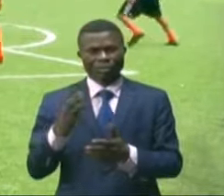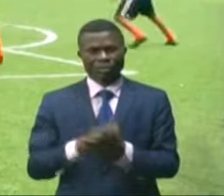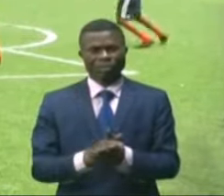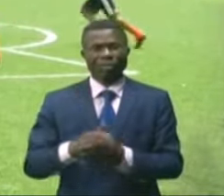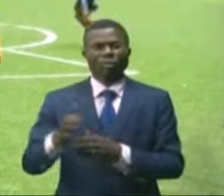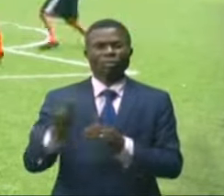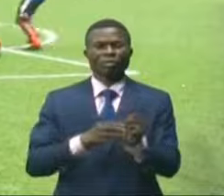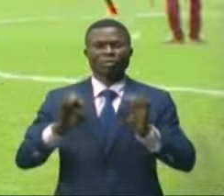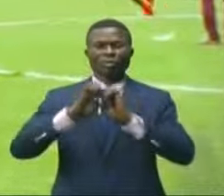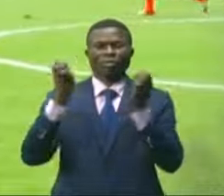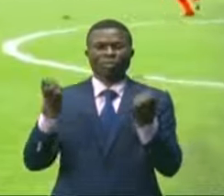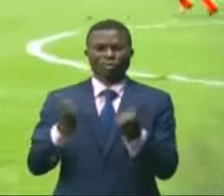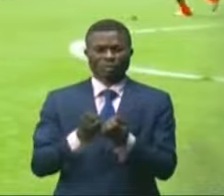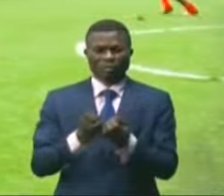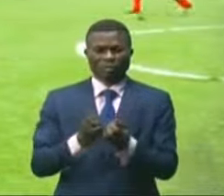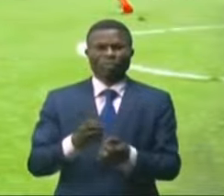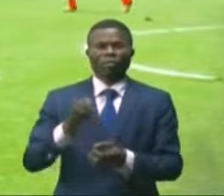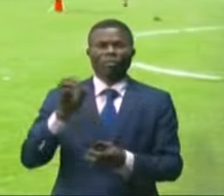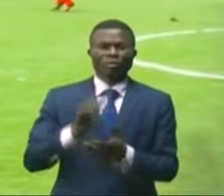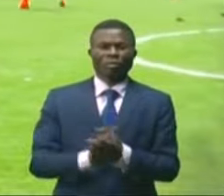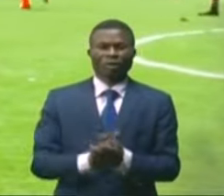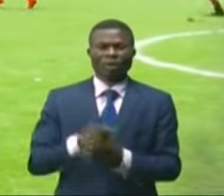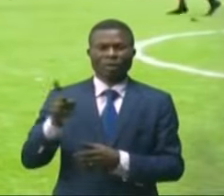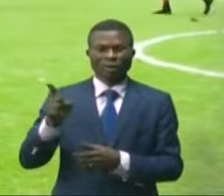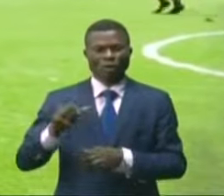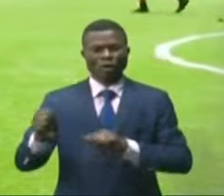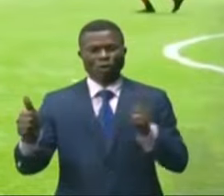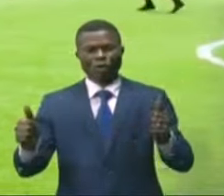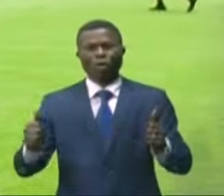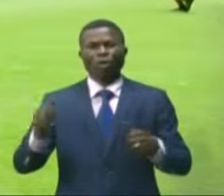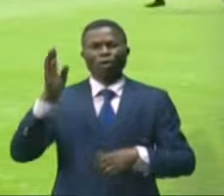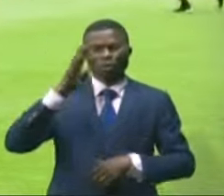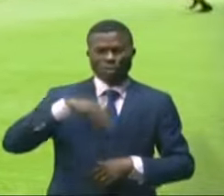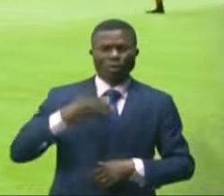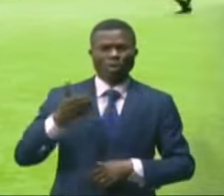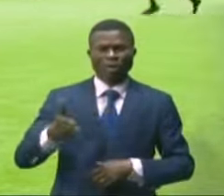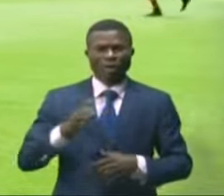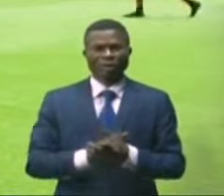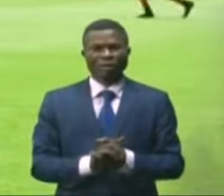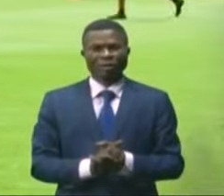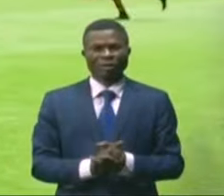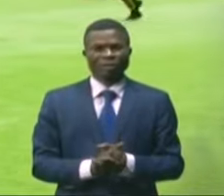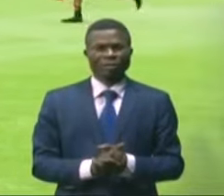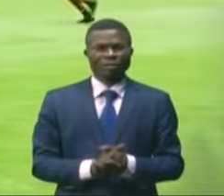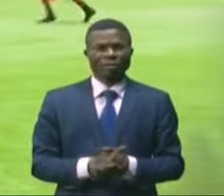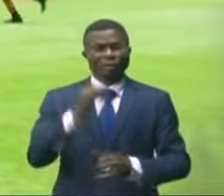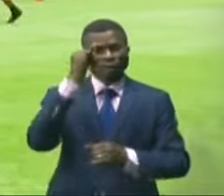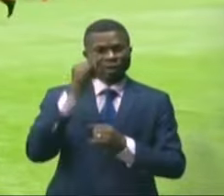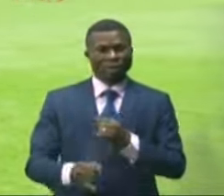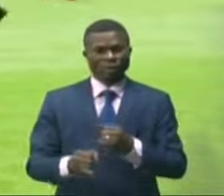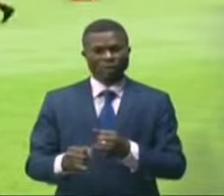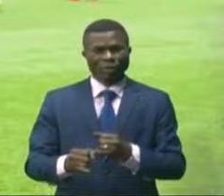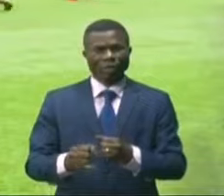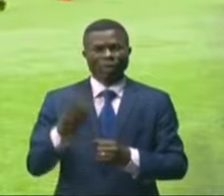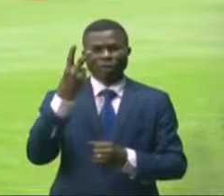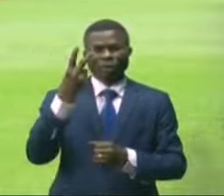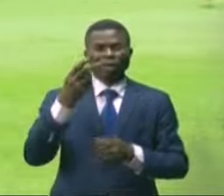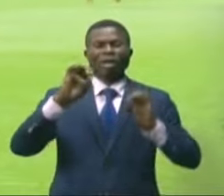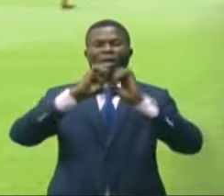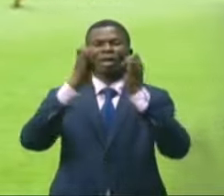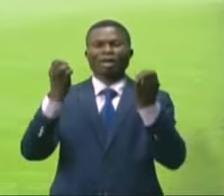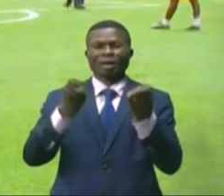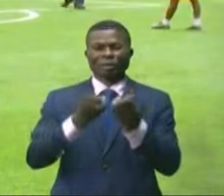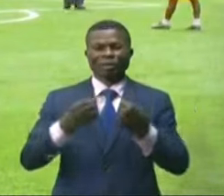écrasé l'équipe La Mission de Dieu, a livré une performance exceptionnelle, se qualifiant pour la finale, après un match intense qui